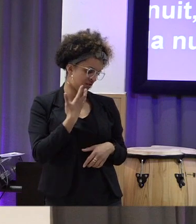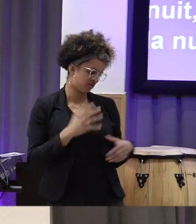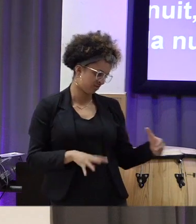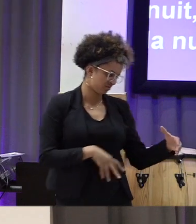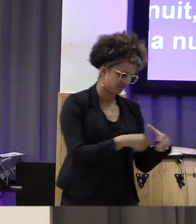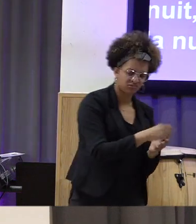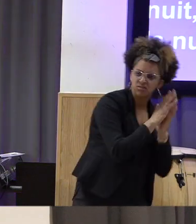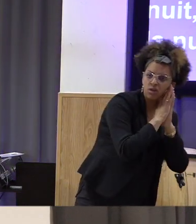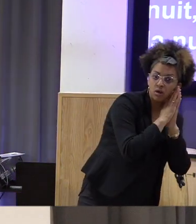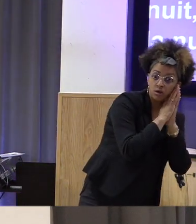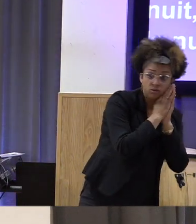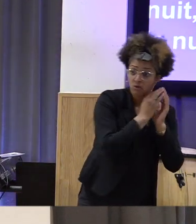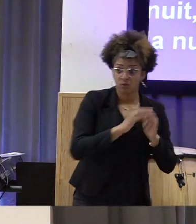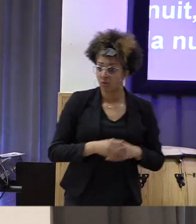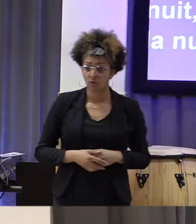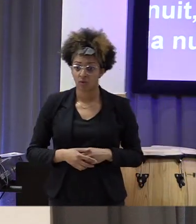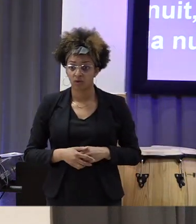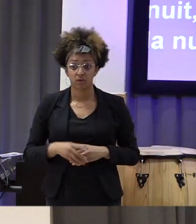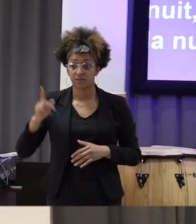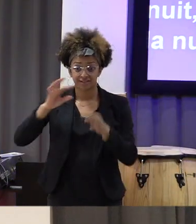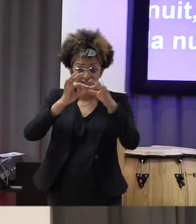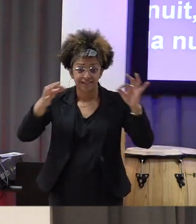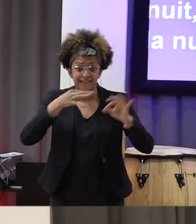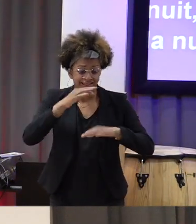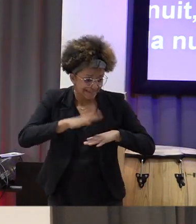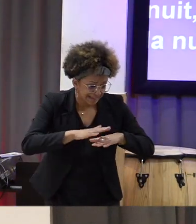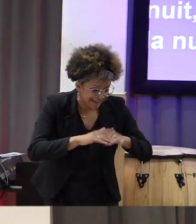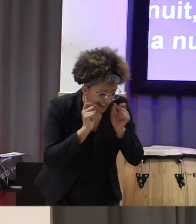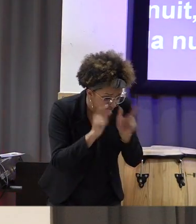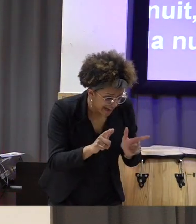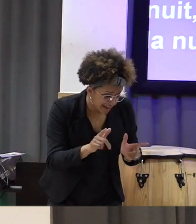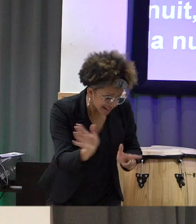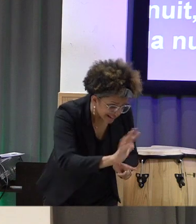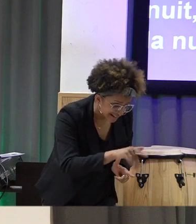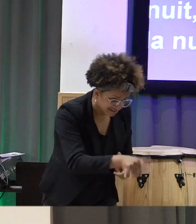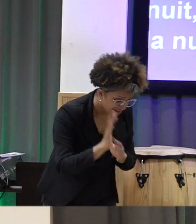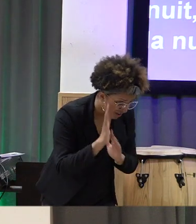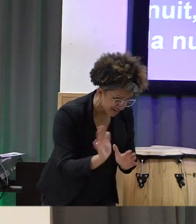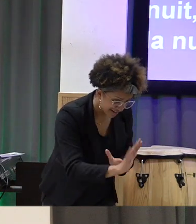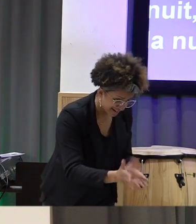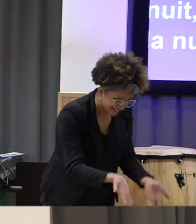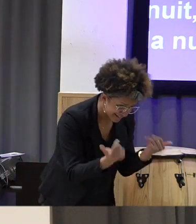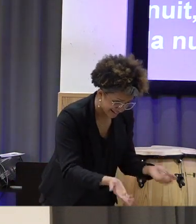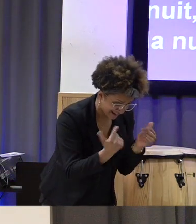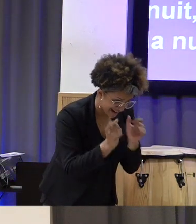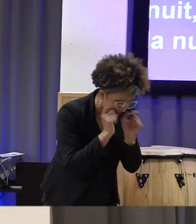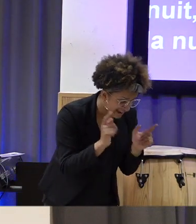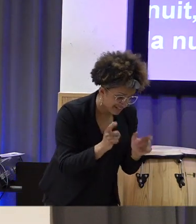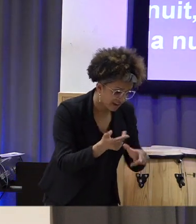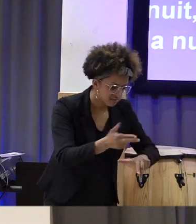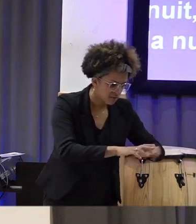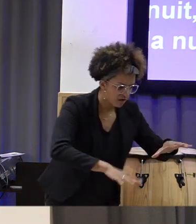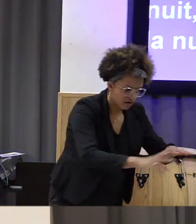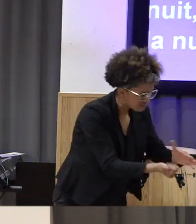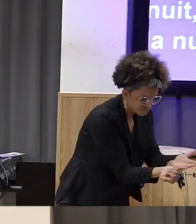Il dit, réveille-toi, toi qui dors. Réveille-toi, relève-toi d'entre les morts et